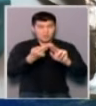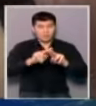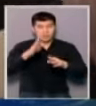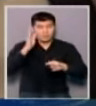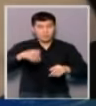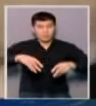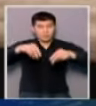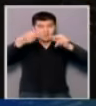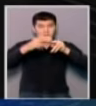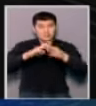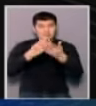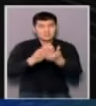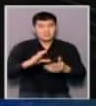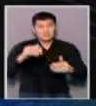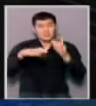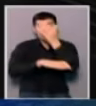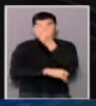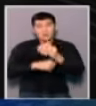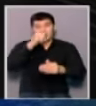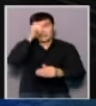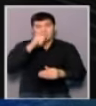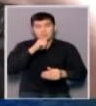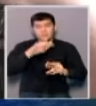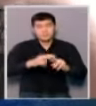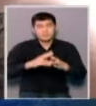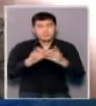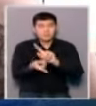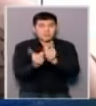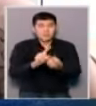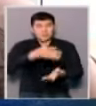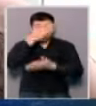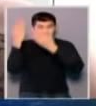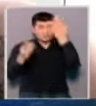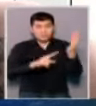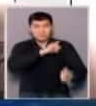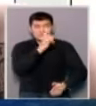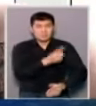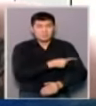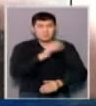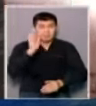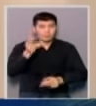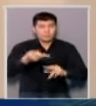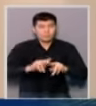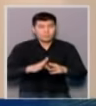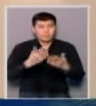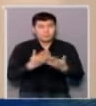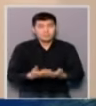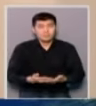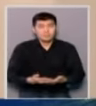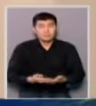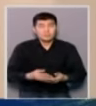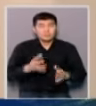ықтимал. Сәуір айының аяғына дейін оңтүстік шығыстан солтүстік батысқа ауысқан жел секундына 15-20 метр екпінмен соғады.